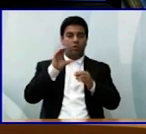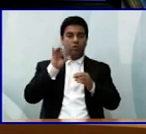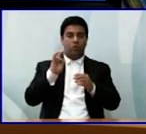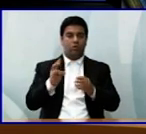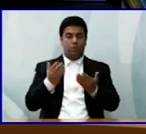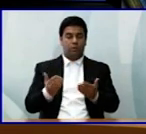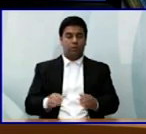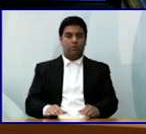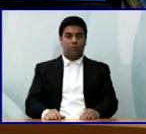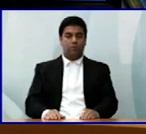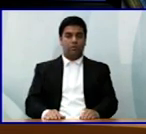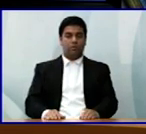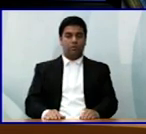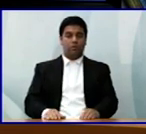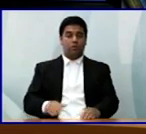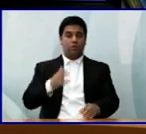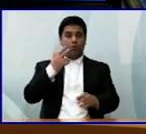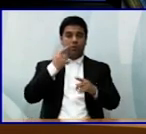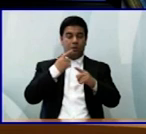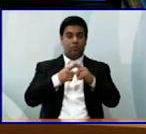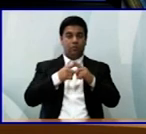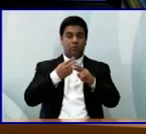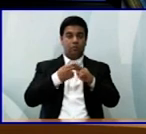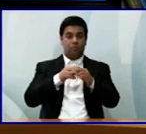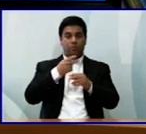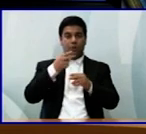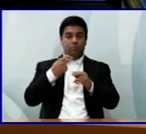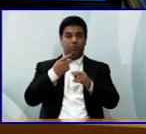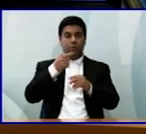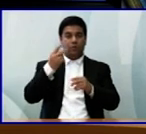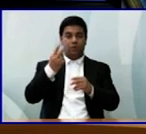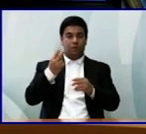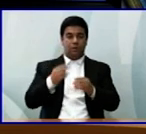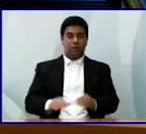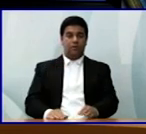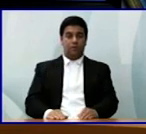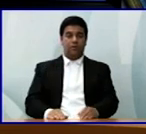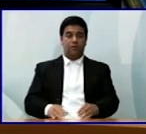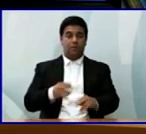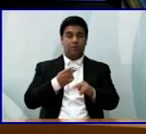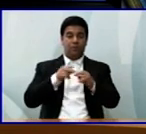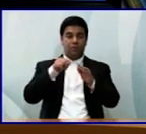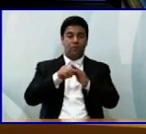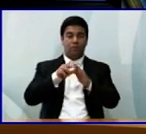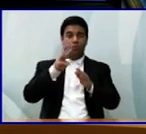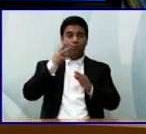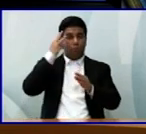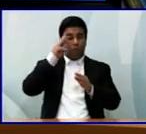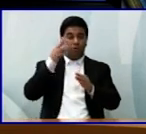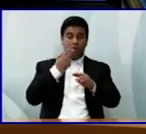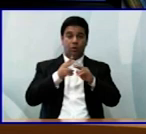Keyingi holatni ko'raylik. 3x plus 7 barobar minus 2. Soni moduli nomanfiy